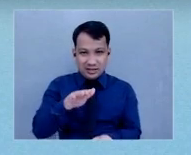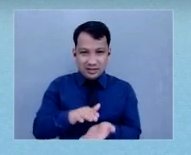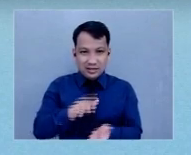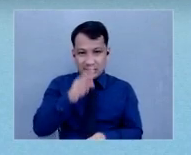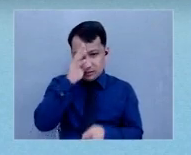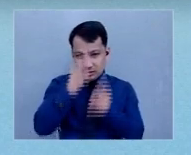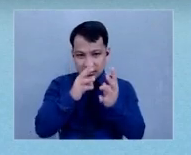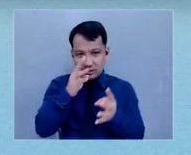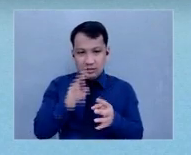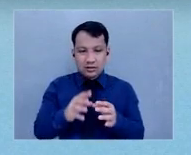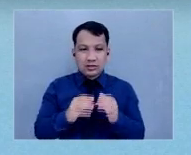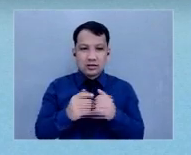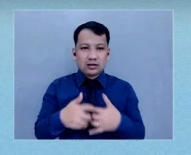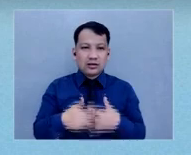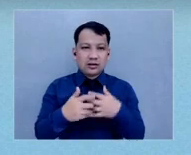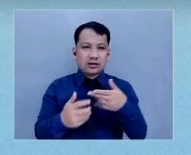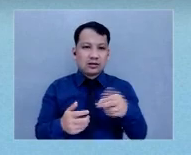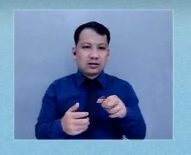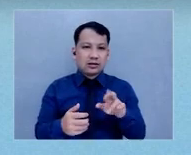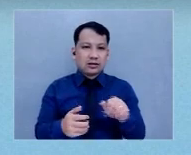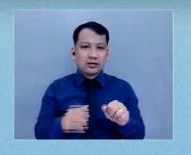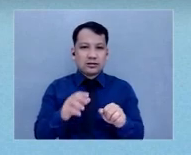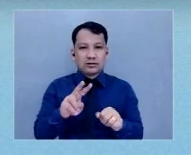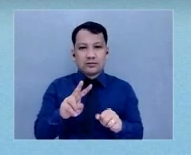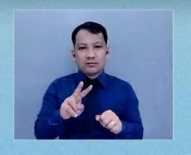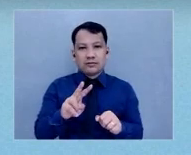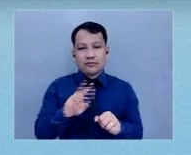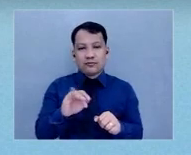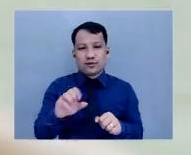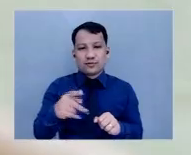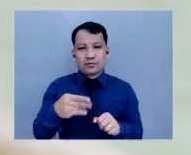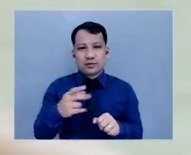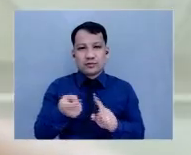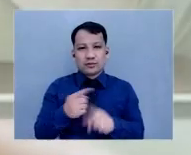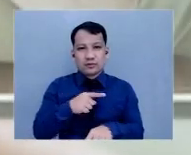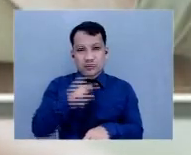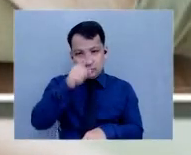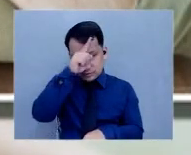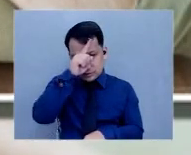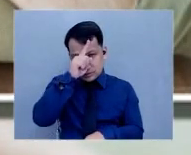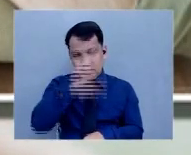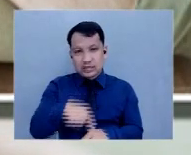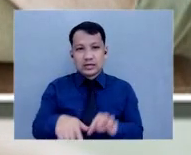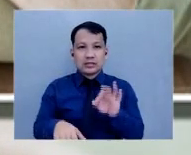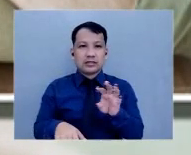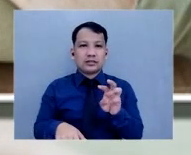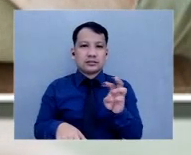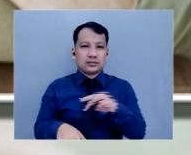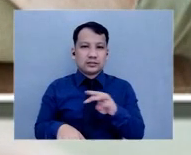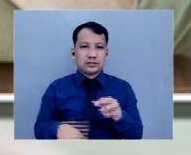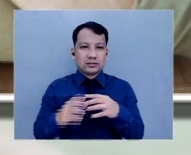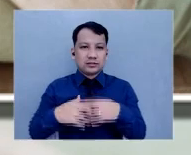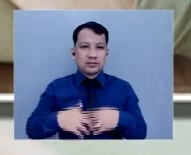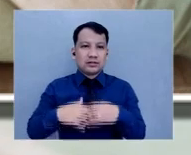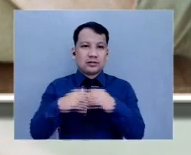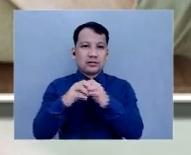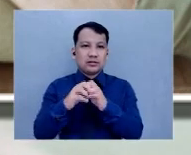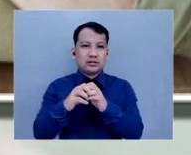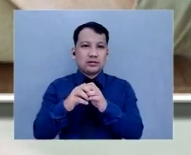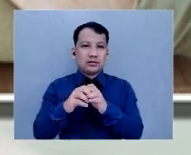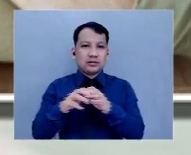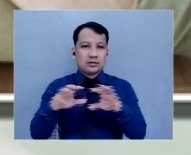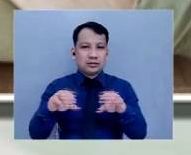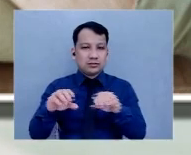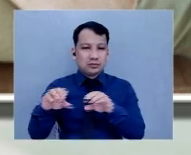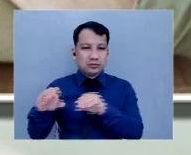ng architect na si Heinrich Westphal mula Germany. Noong 1966 na lang na imbento ang mga malalambot